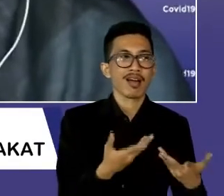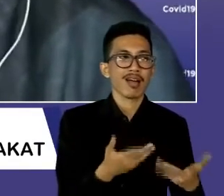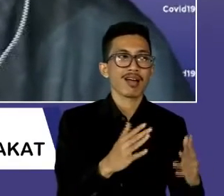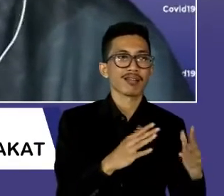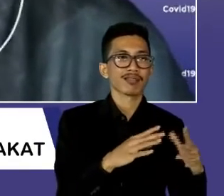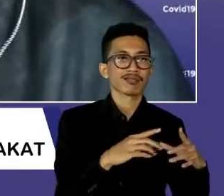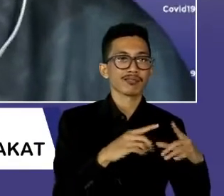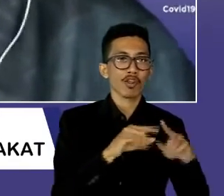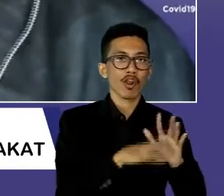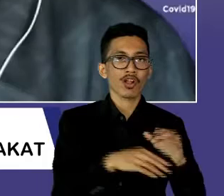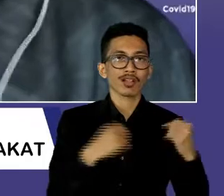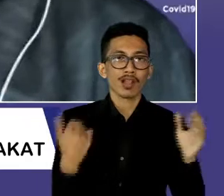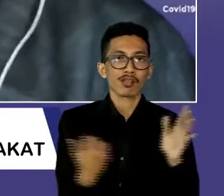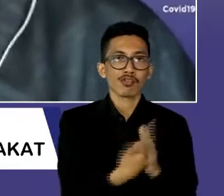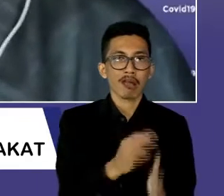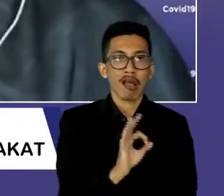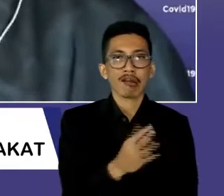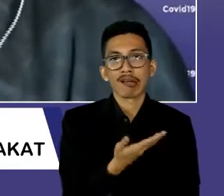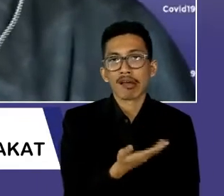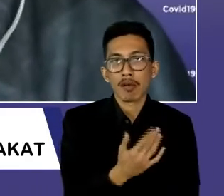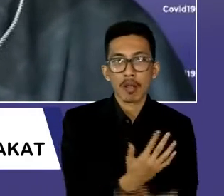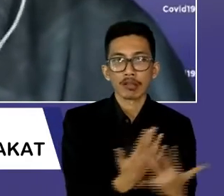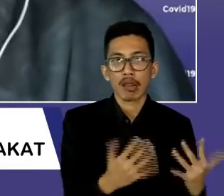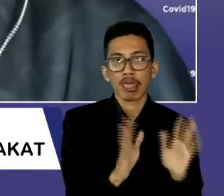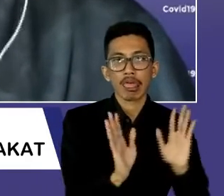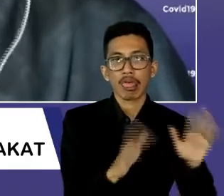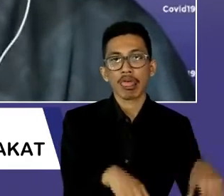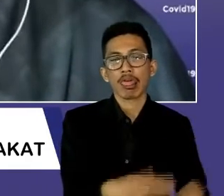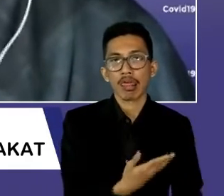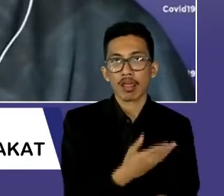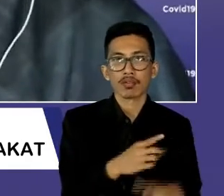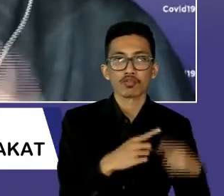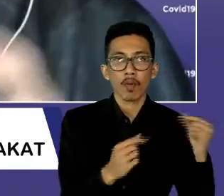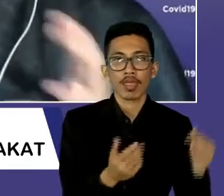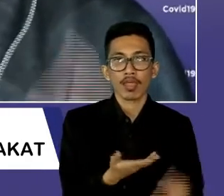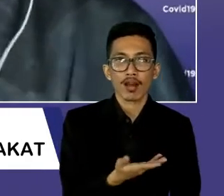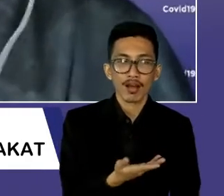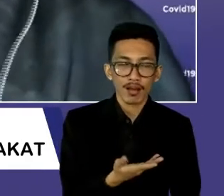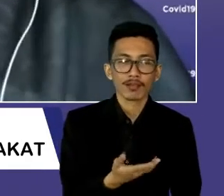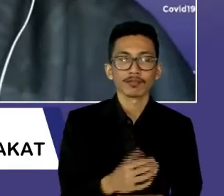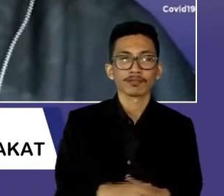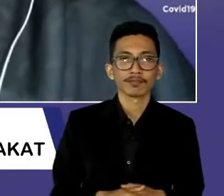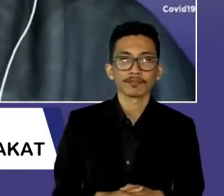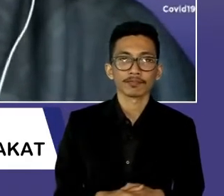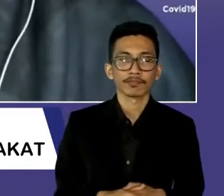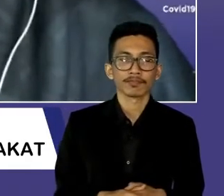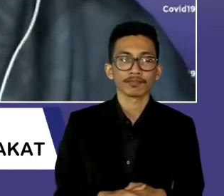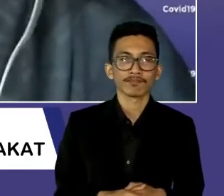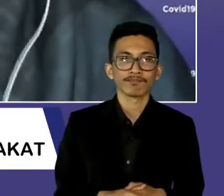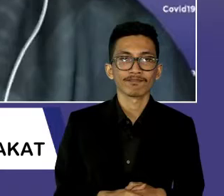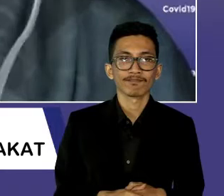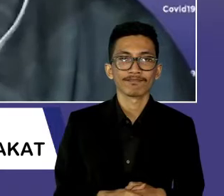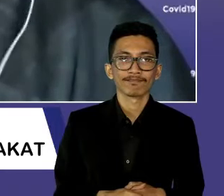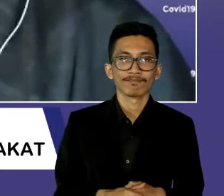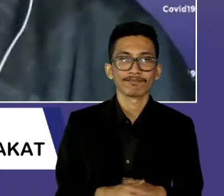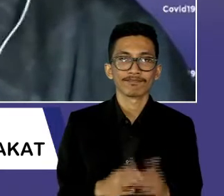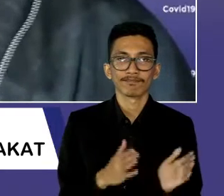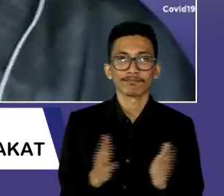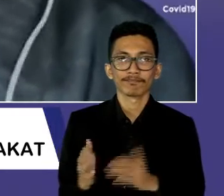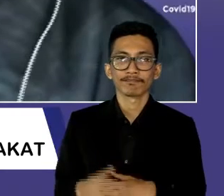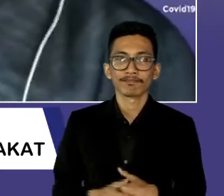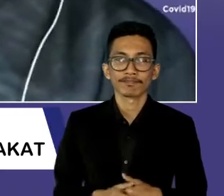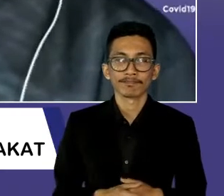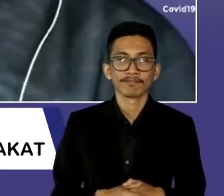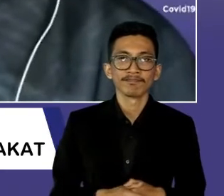ya. Lanjut Dr. Dewi. Ya betul, jadi ini yang harus dihati-hatikan gitu ya, kita melihat ada gambaran ketidakpatuhan. Kita lanjut slide